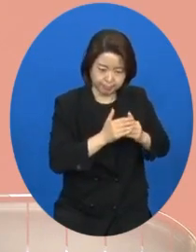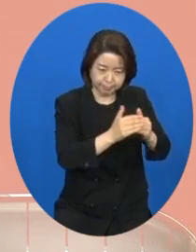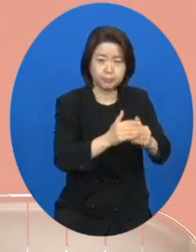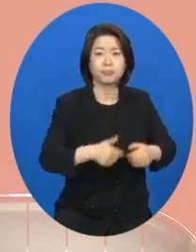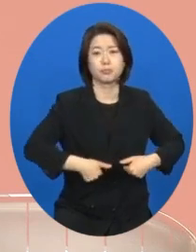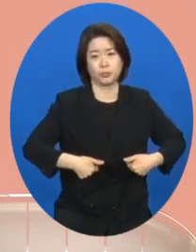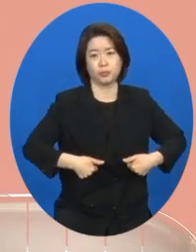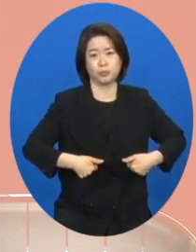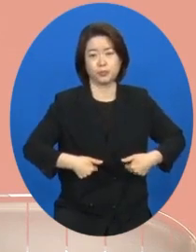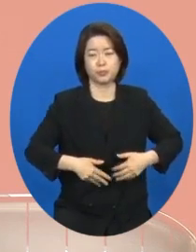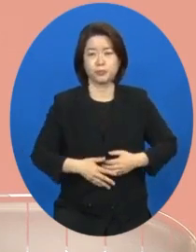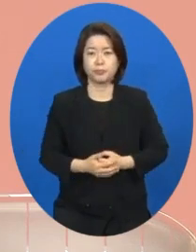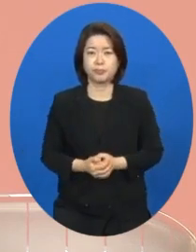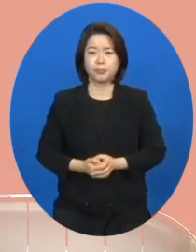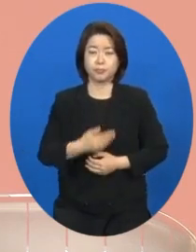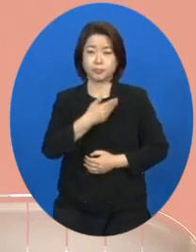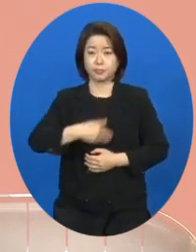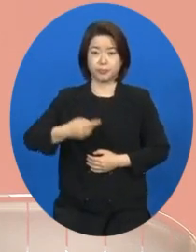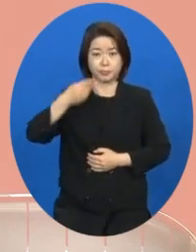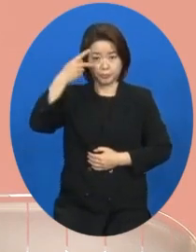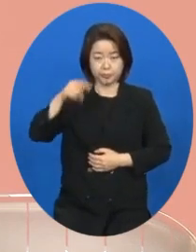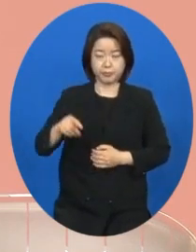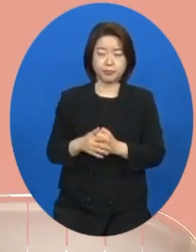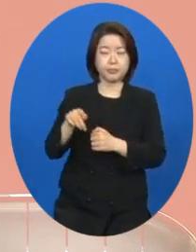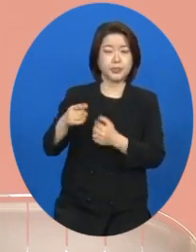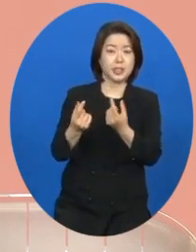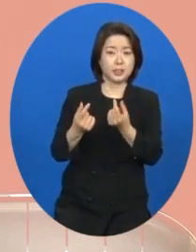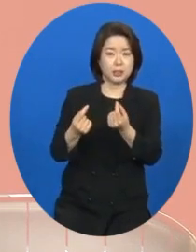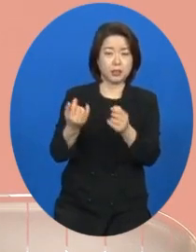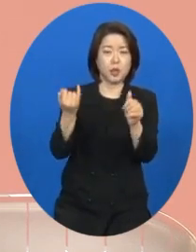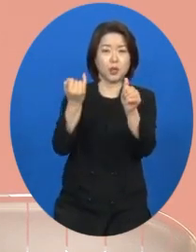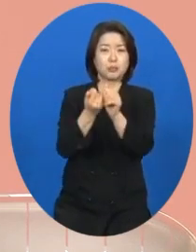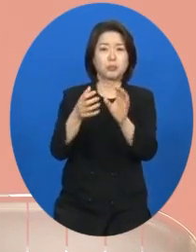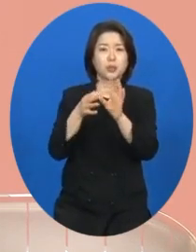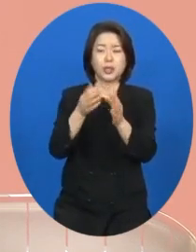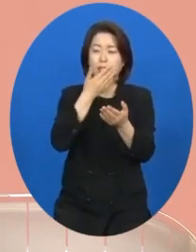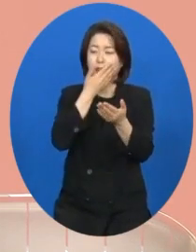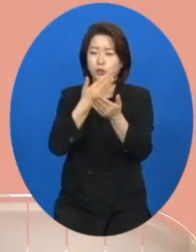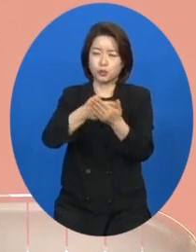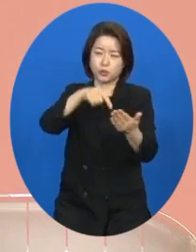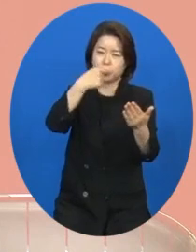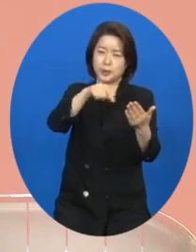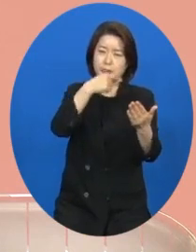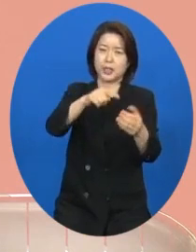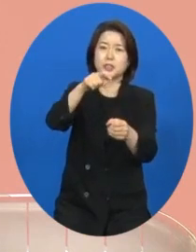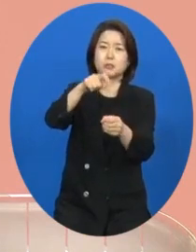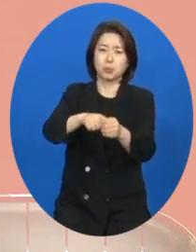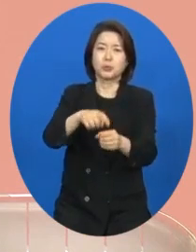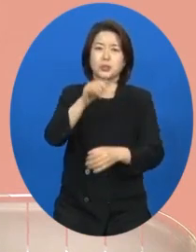사도 바울이 그처럼 부부 관계를 중요하게 가르친 이유가 있어요.